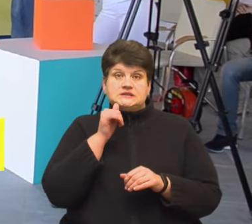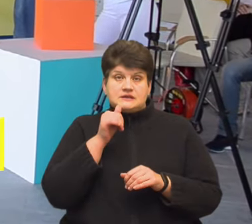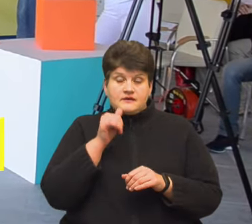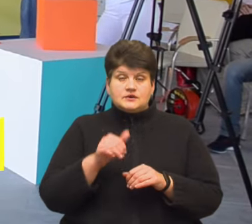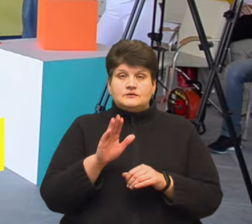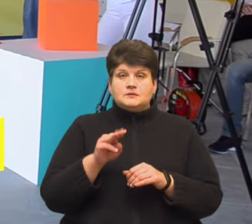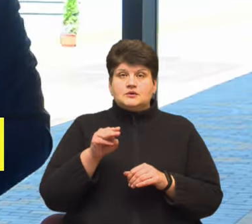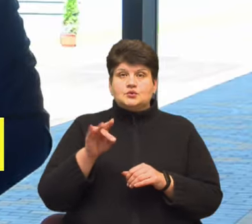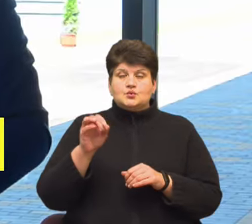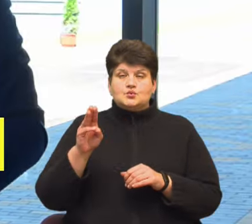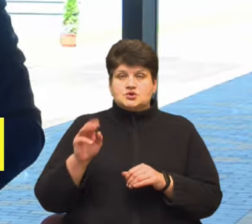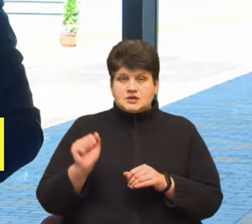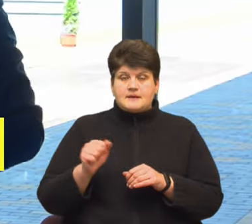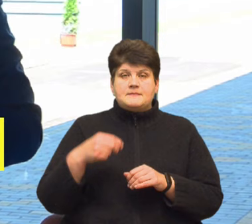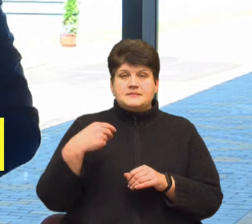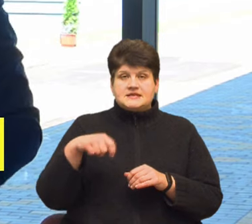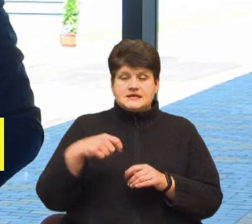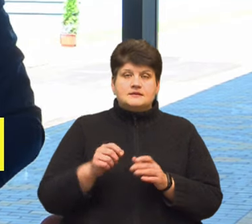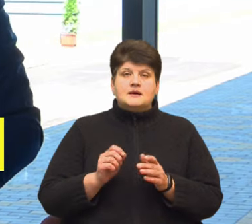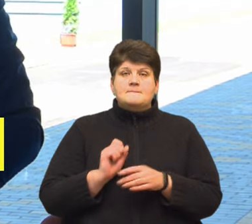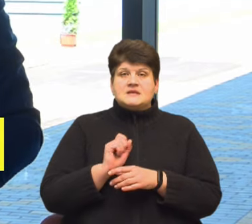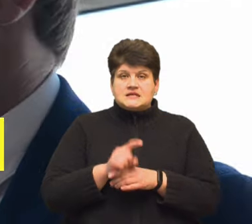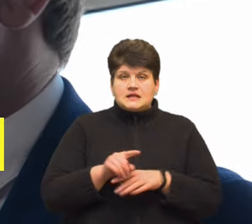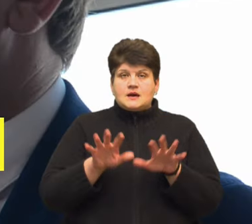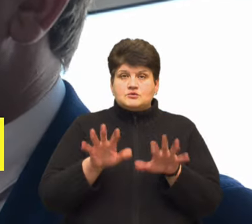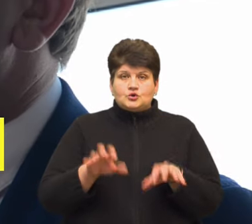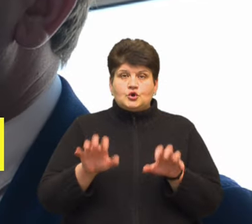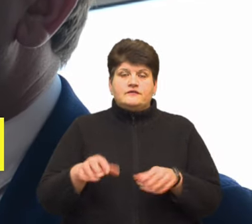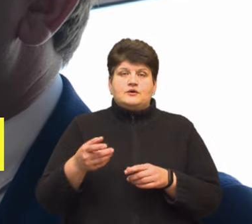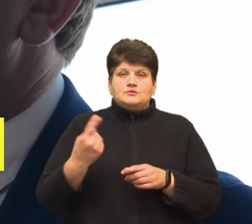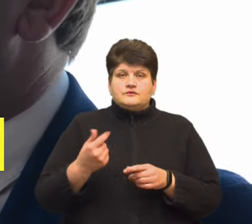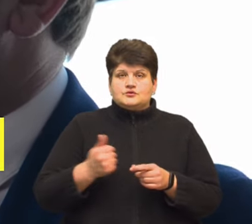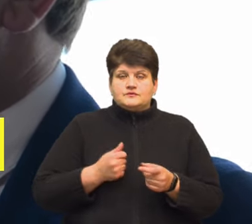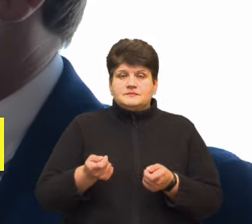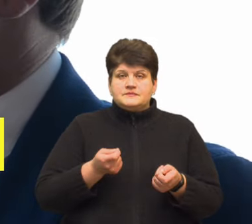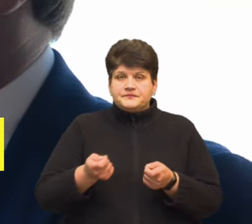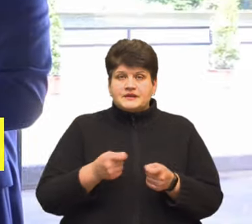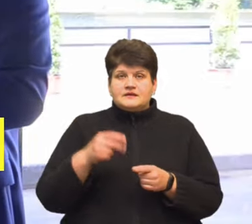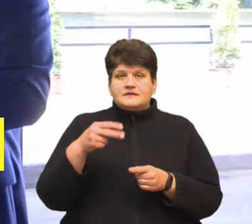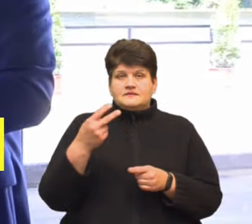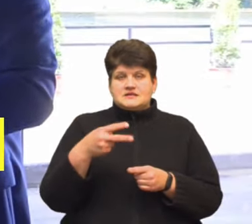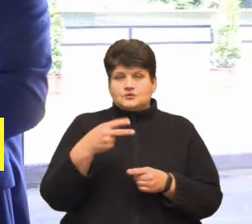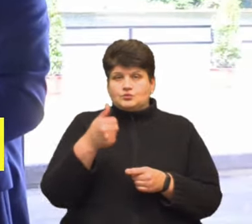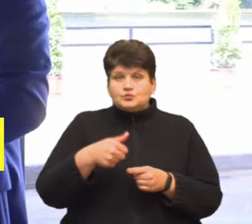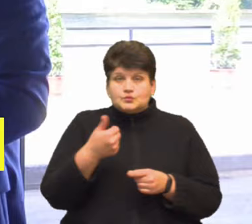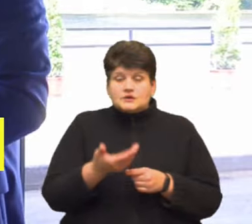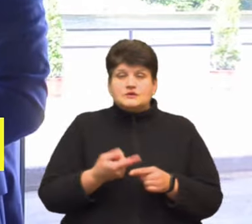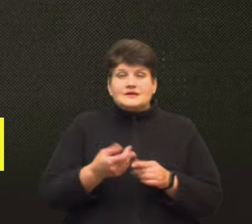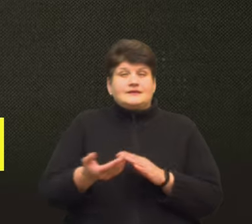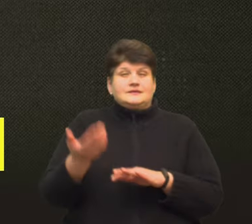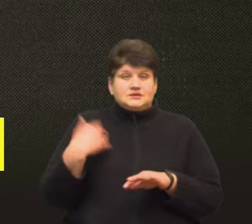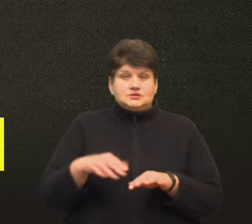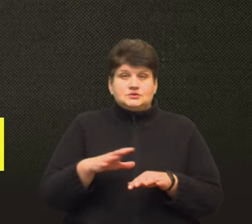Труша президент Володимир Зеленський призначив на посаду голови облдежадміністрації 19 березня 2020 року до цього Ода очолював Ігор